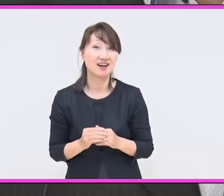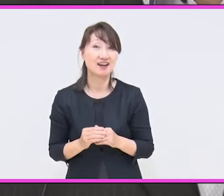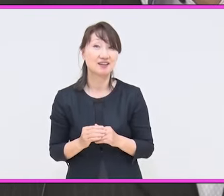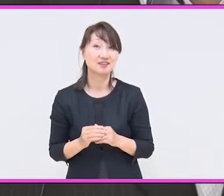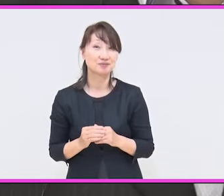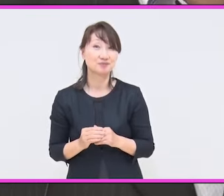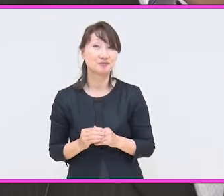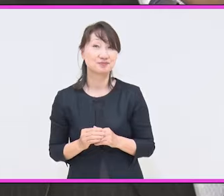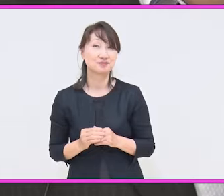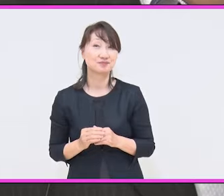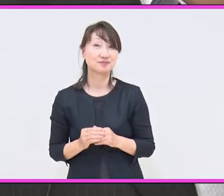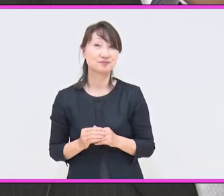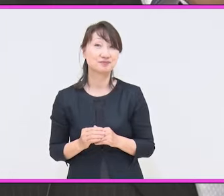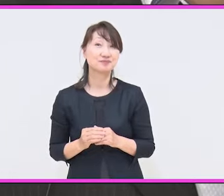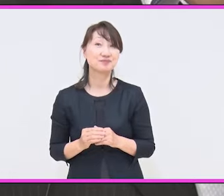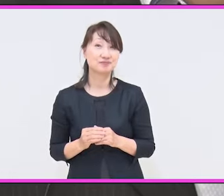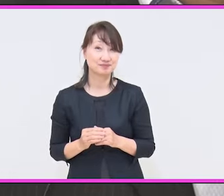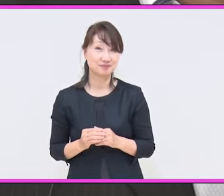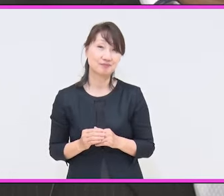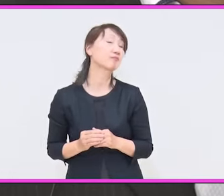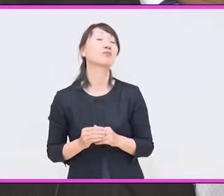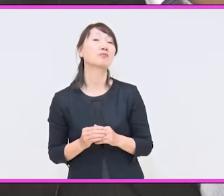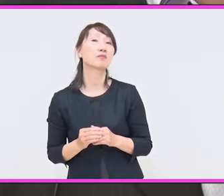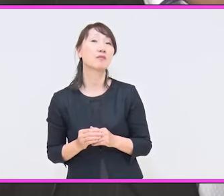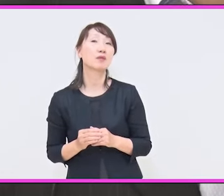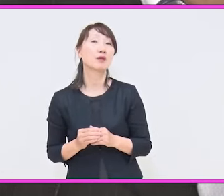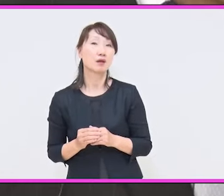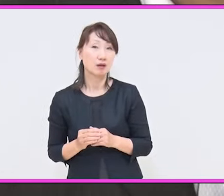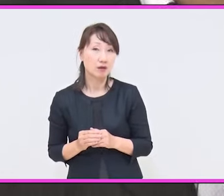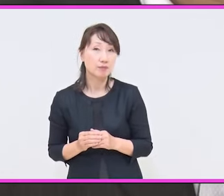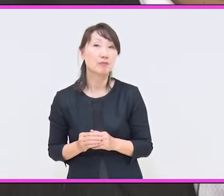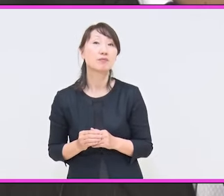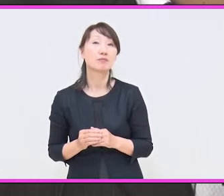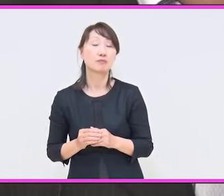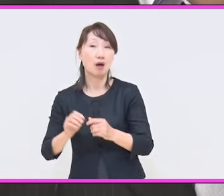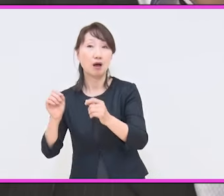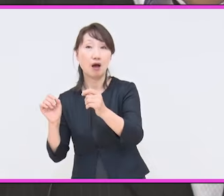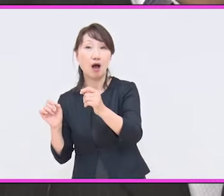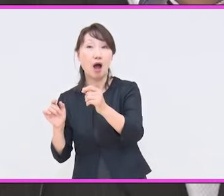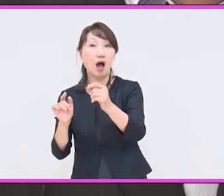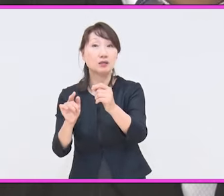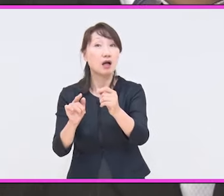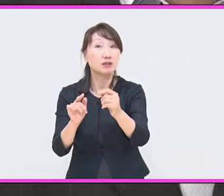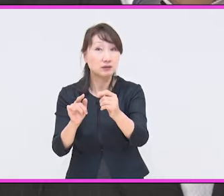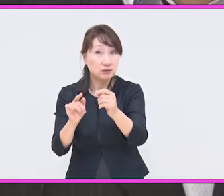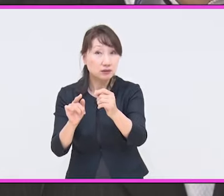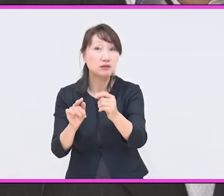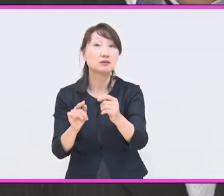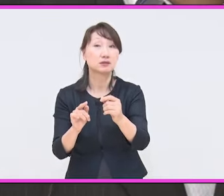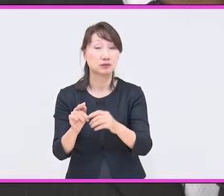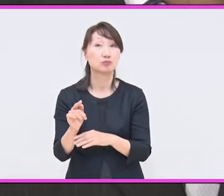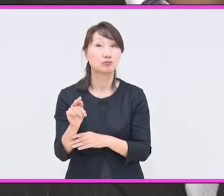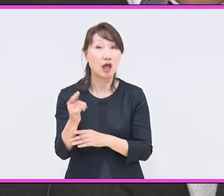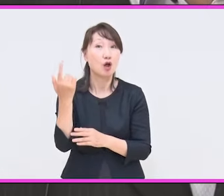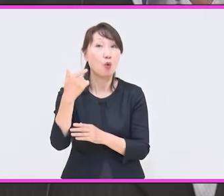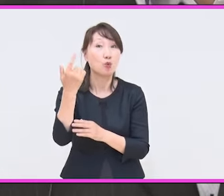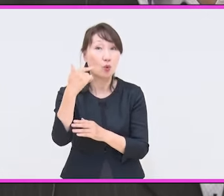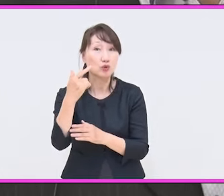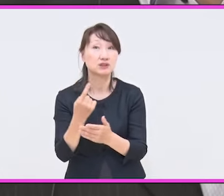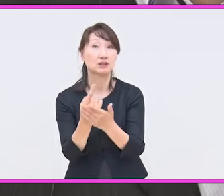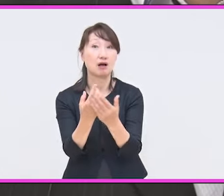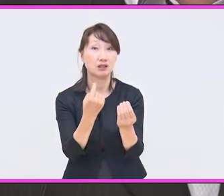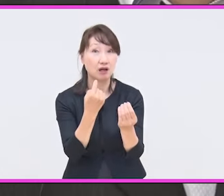での、アテネからですよね。 はい。 アテネから行かれていて、そのロンドンにも出場されて、このロンド